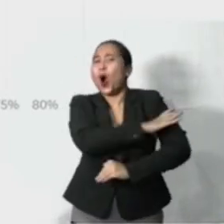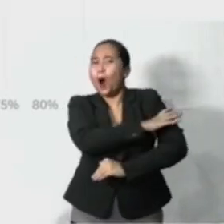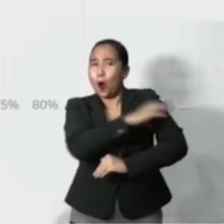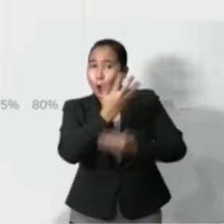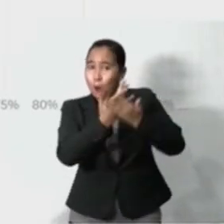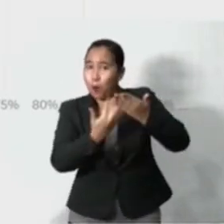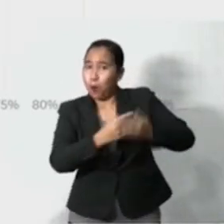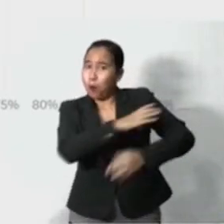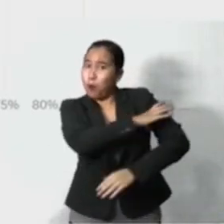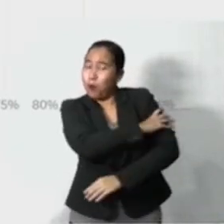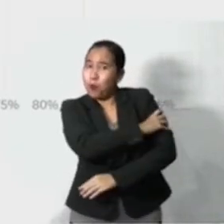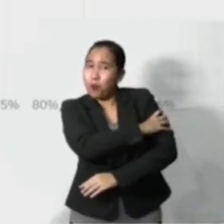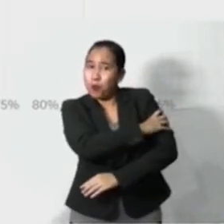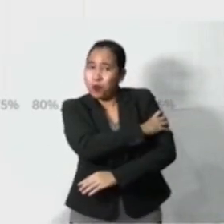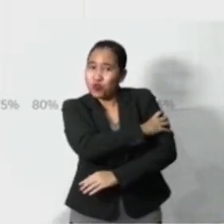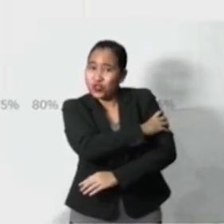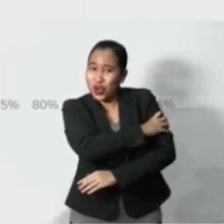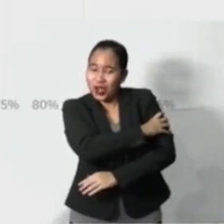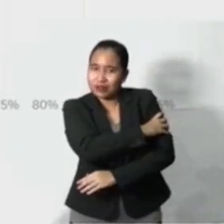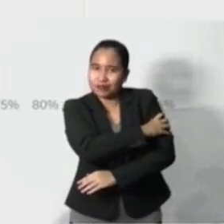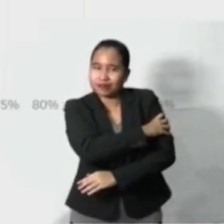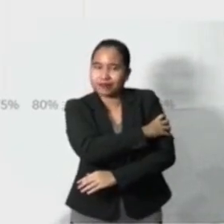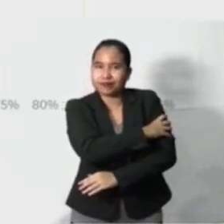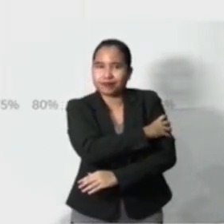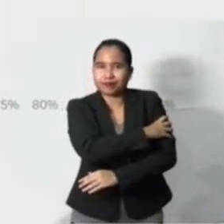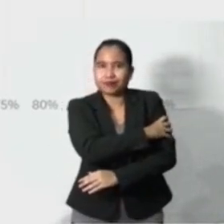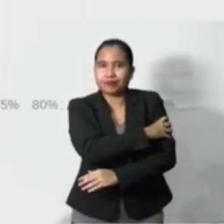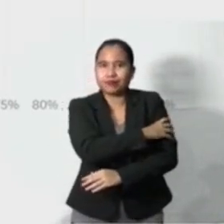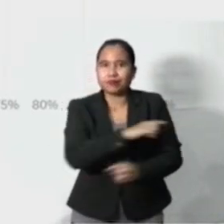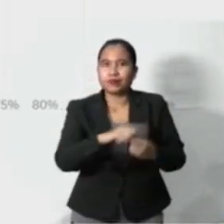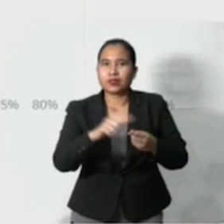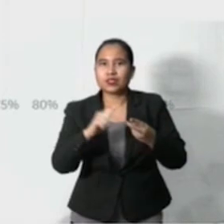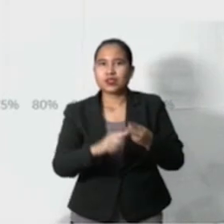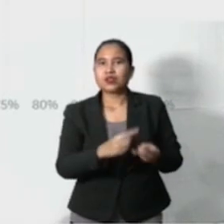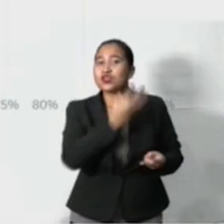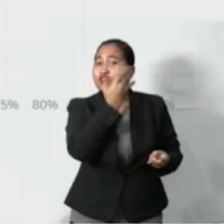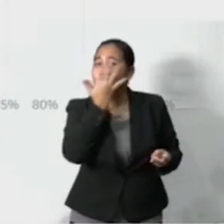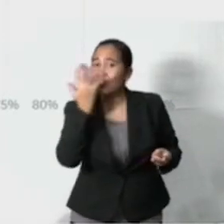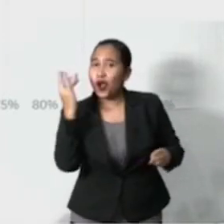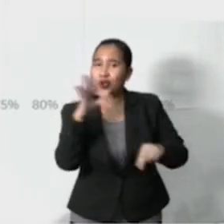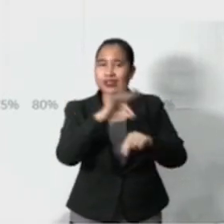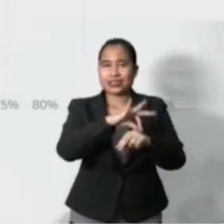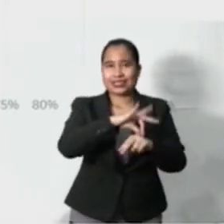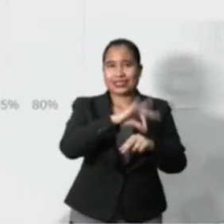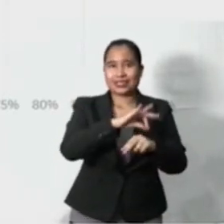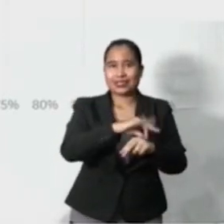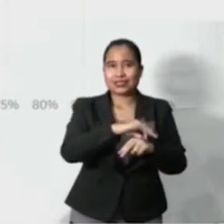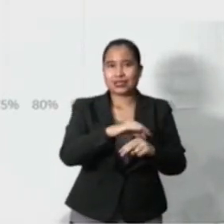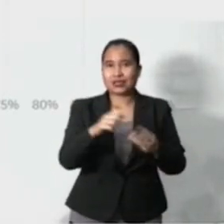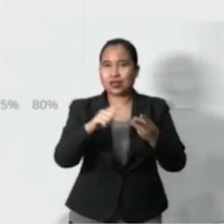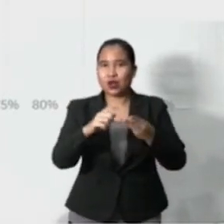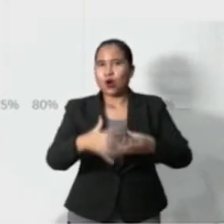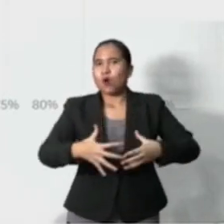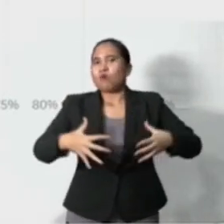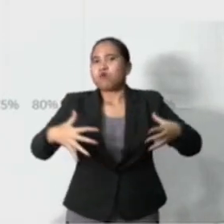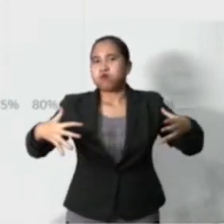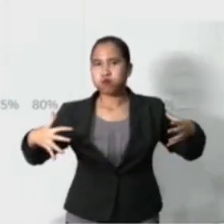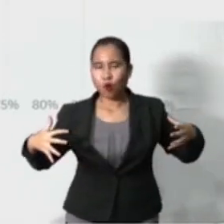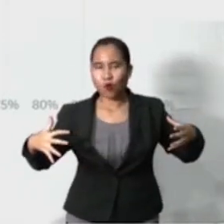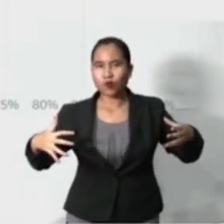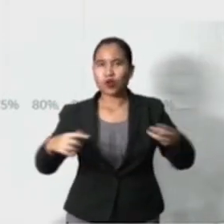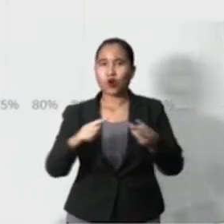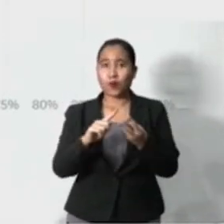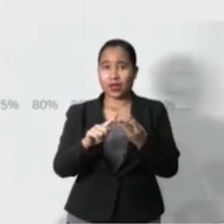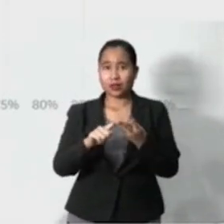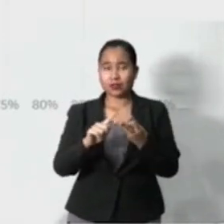dat eerste balkje staat hypertensie, maar dat betekent hoge bloeddruk. Diabetes of suikerziekte. Obesitas, dat wil zeggen dat je te zwaar